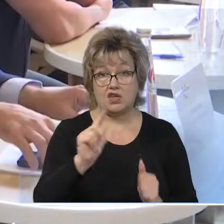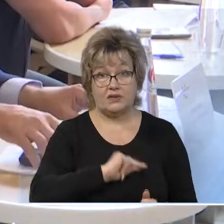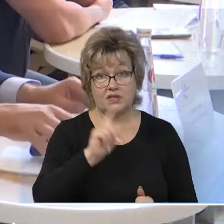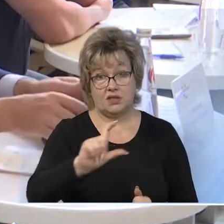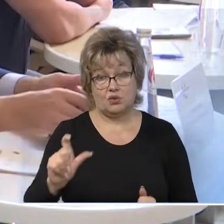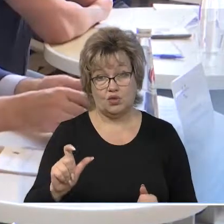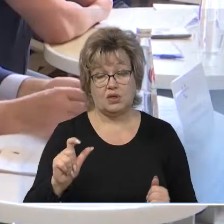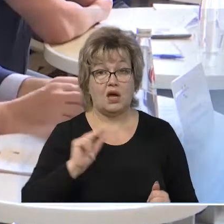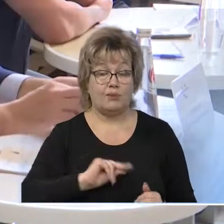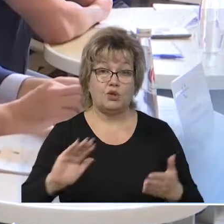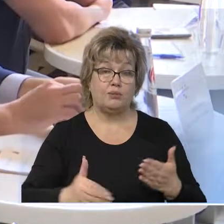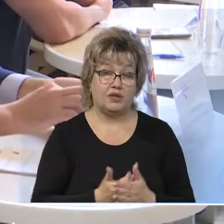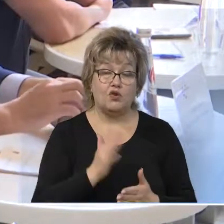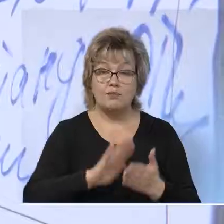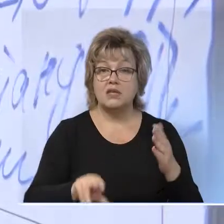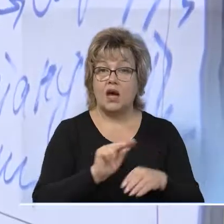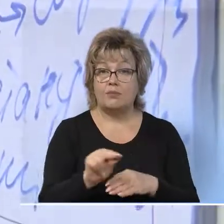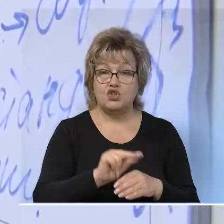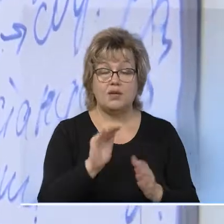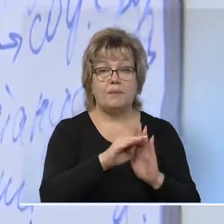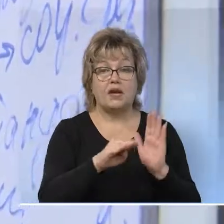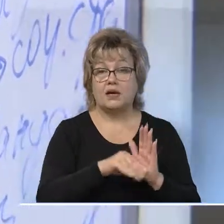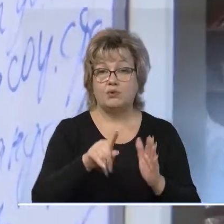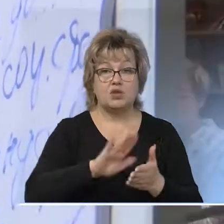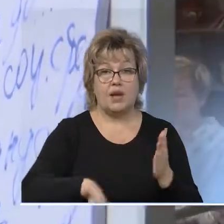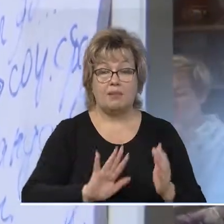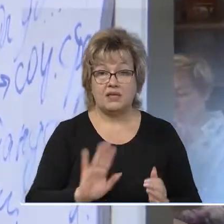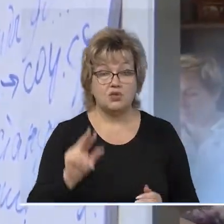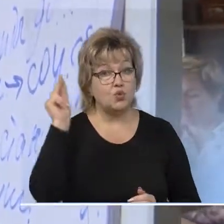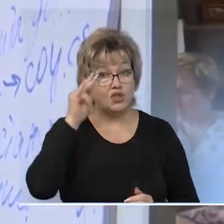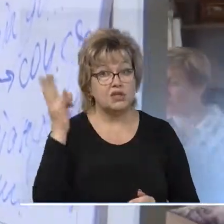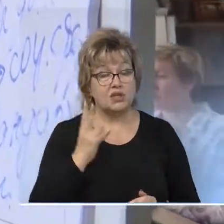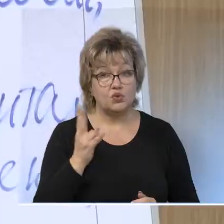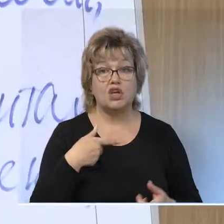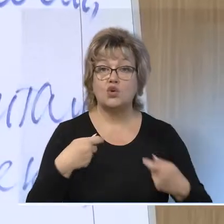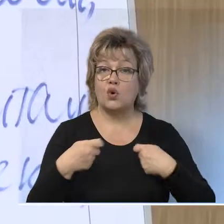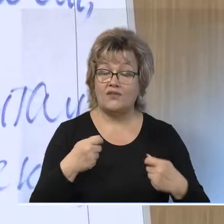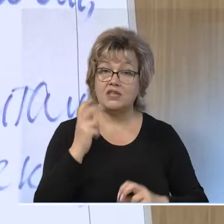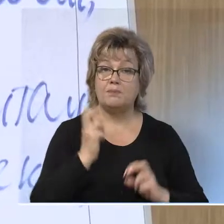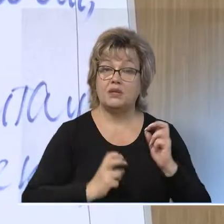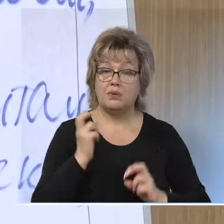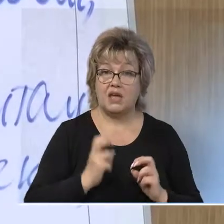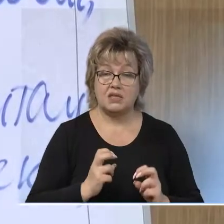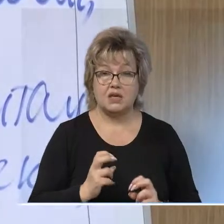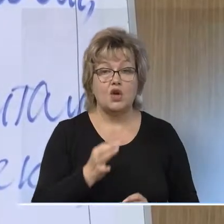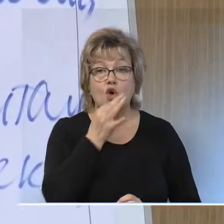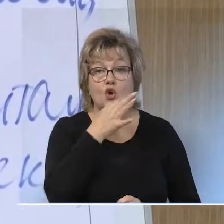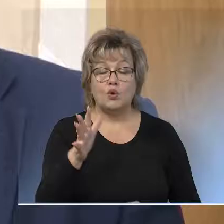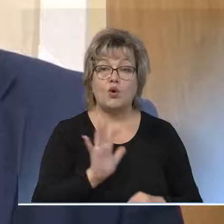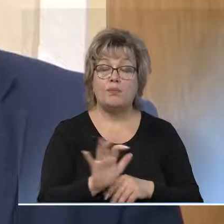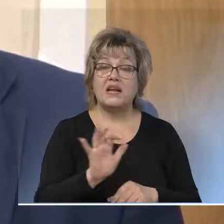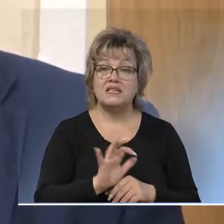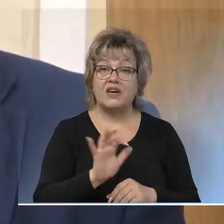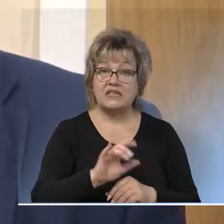каждого сотрудника работать по-новому. И без обучающих программ тут не обойтись. Учиться нужно и руководителям предприятий.